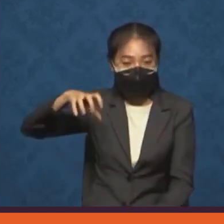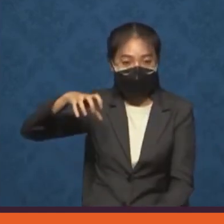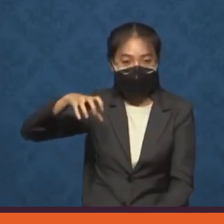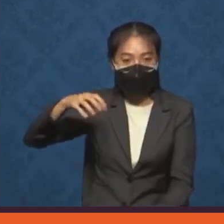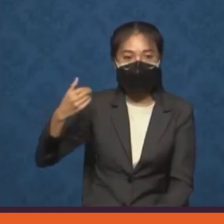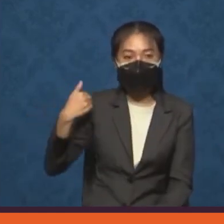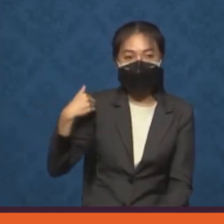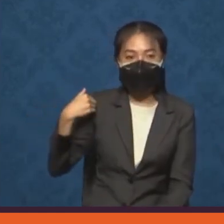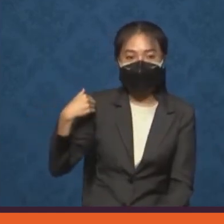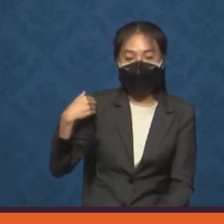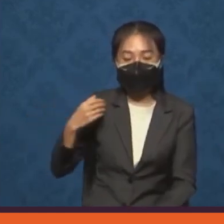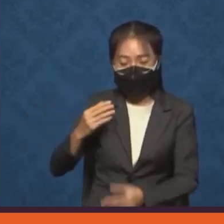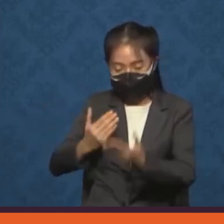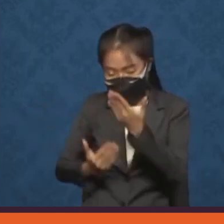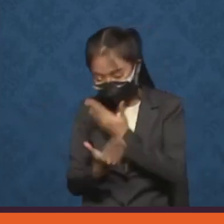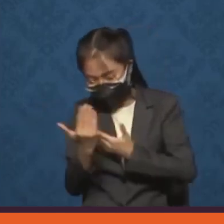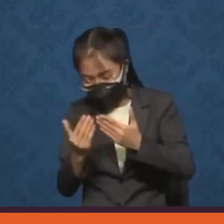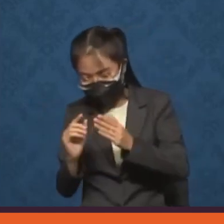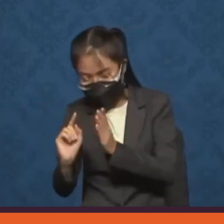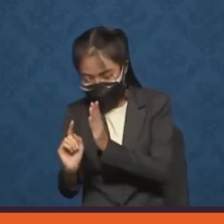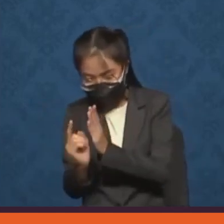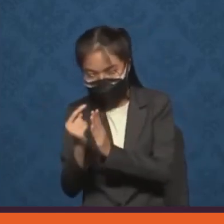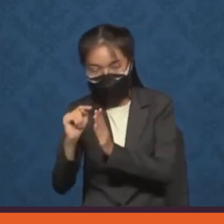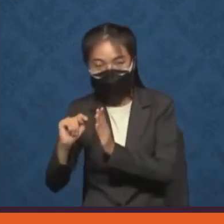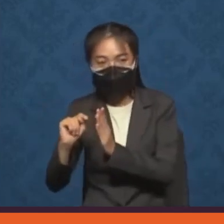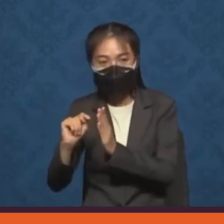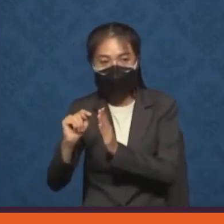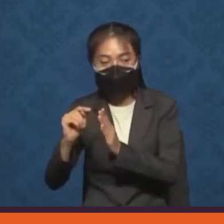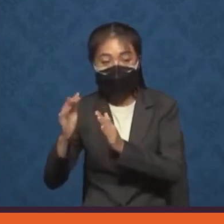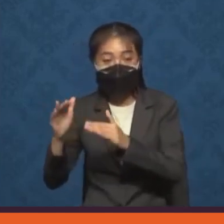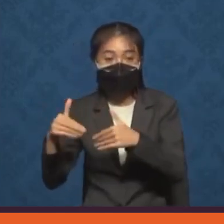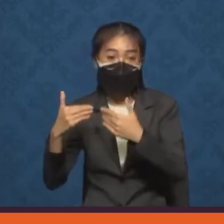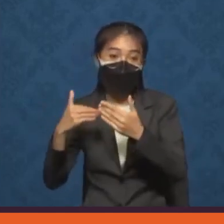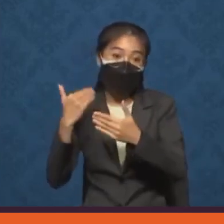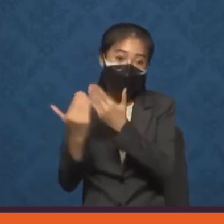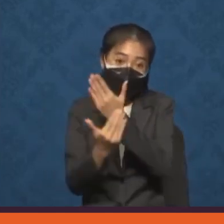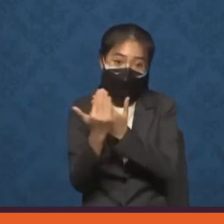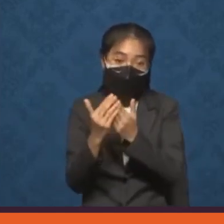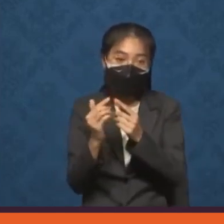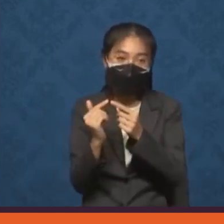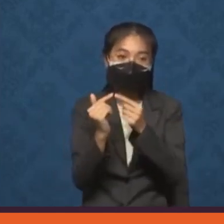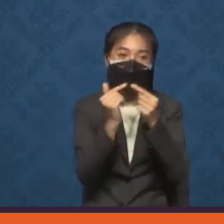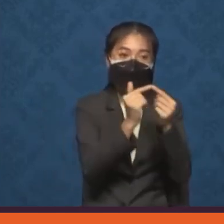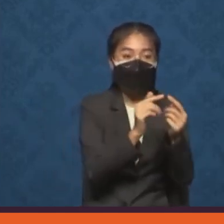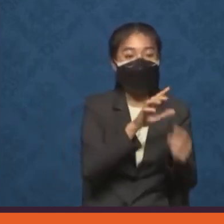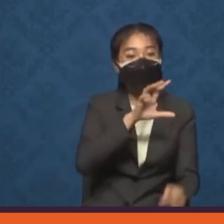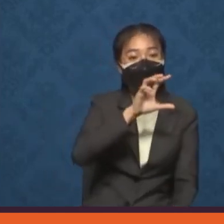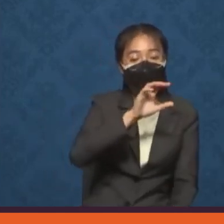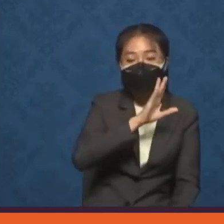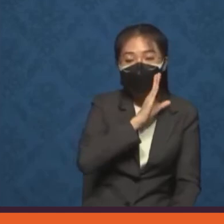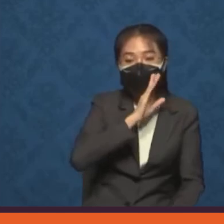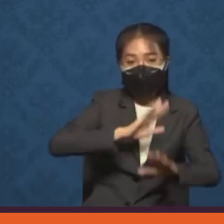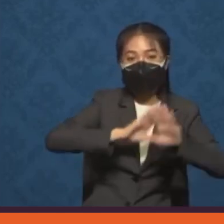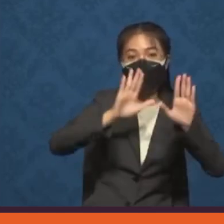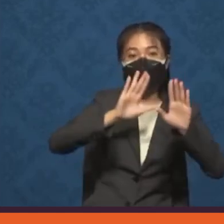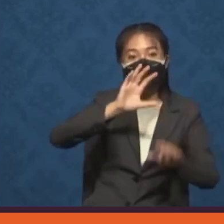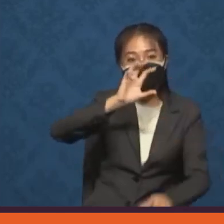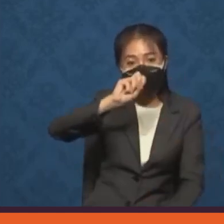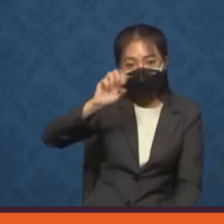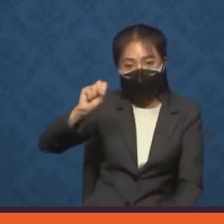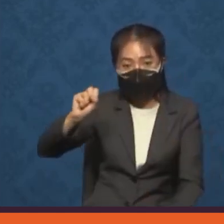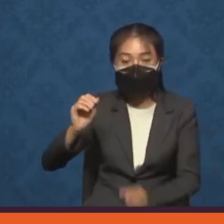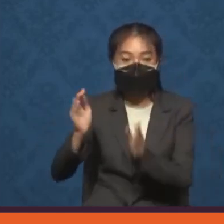กามาเป็นคนพิจารณาก่อนเสร็จแล้วหากจะยกคำร้องก็ให้ส.ส.มาลงมติอีกทีหนึ่งนะครับตรงนี้เป็นส่วน